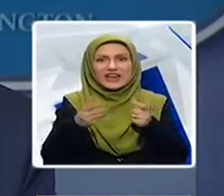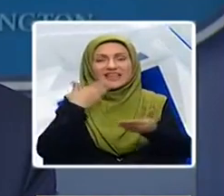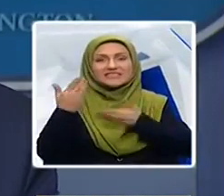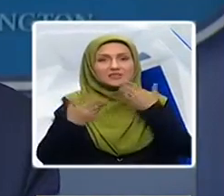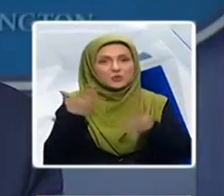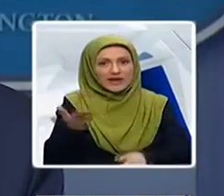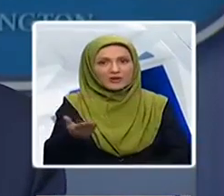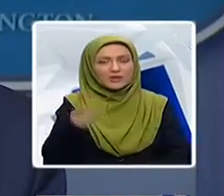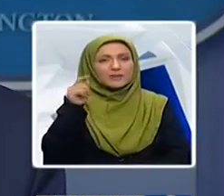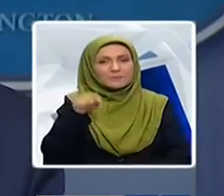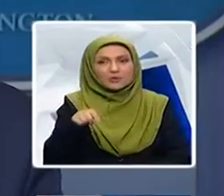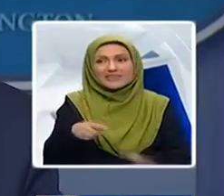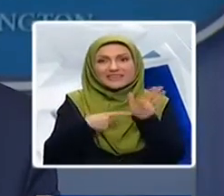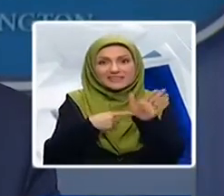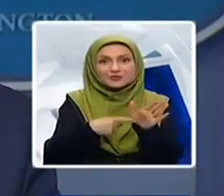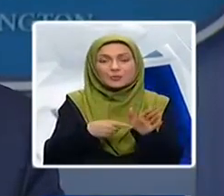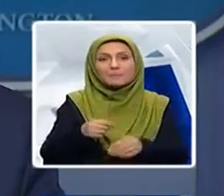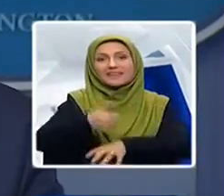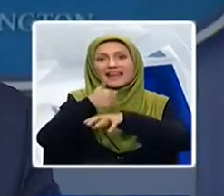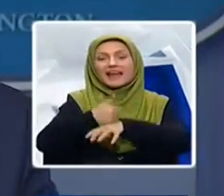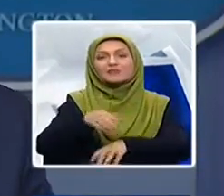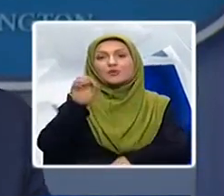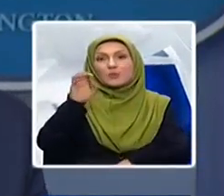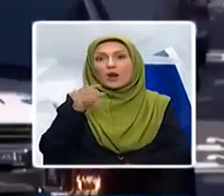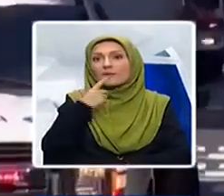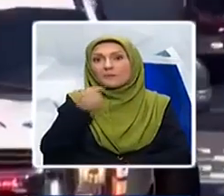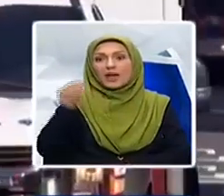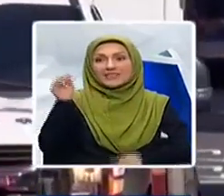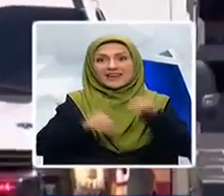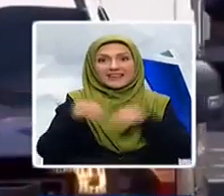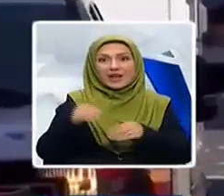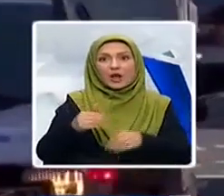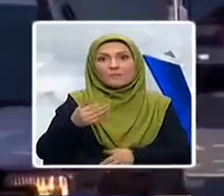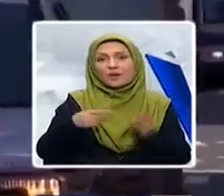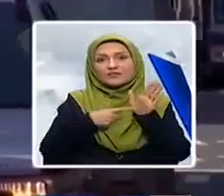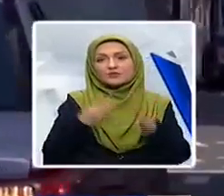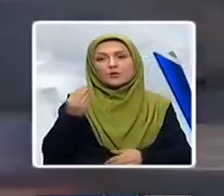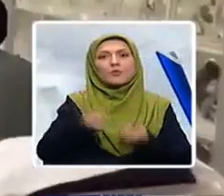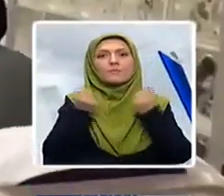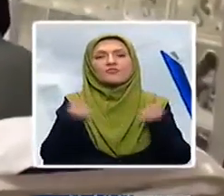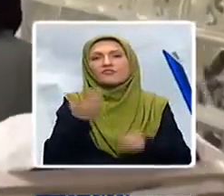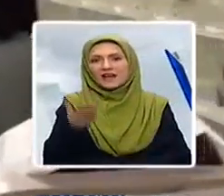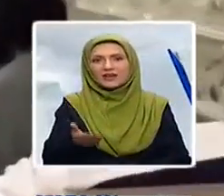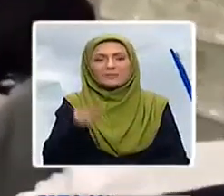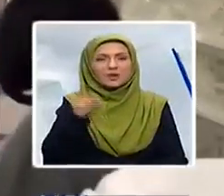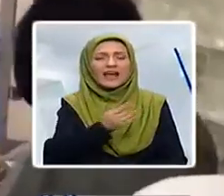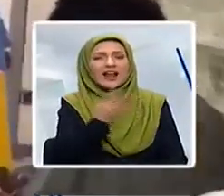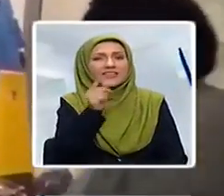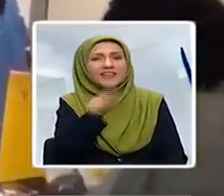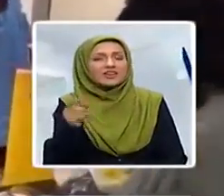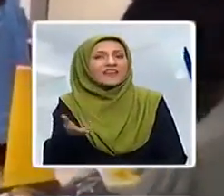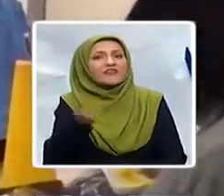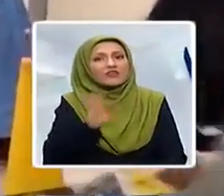نزدیک ترین کار به حضور در همایش‌های انتخاباتی است. در تازه‌ترین آمارها شمار جانباختگان ویروس کرونا